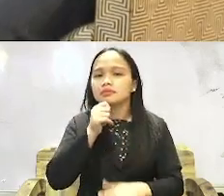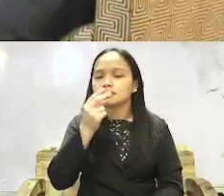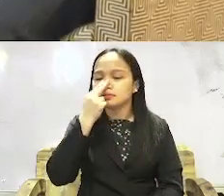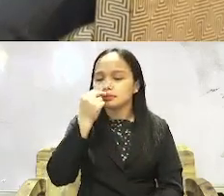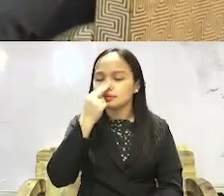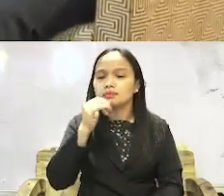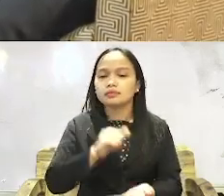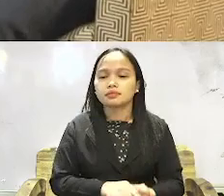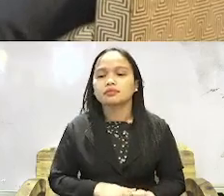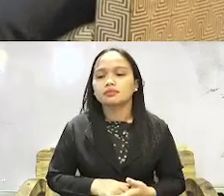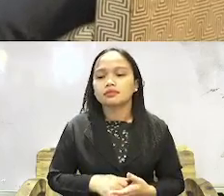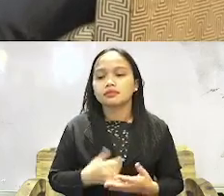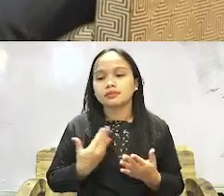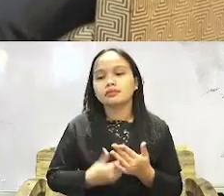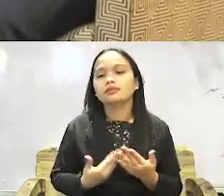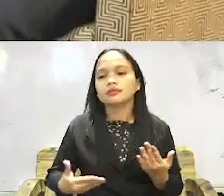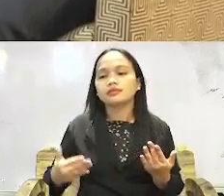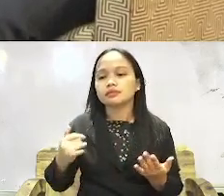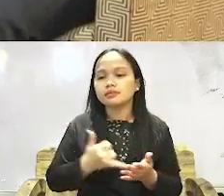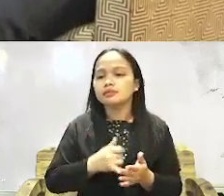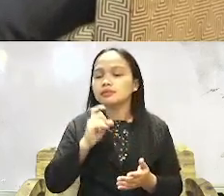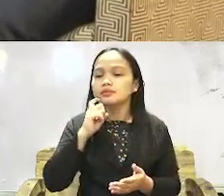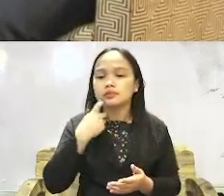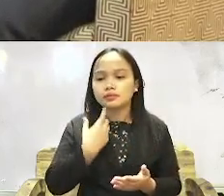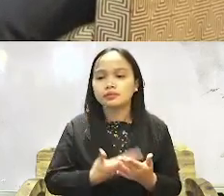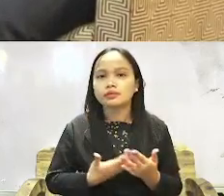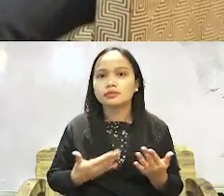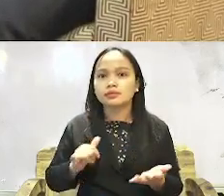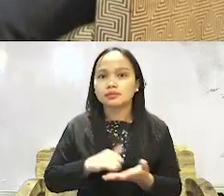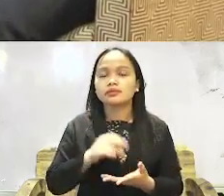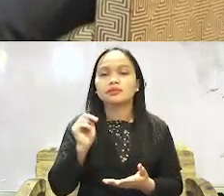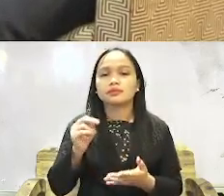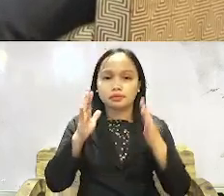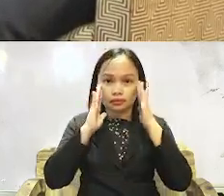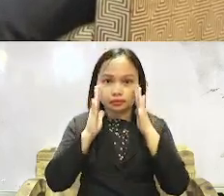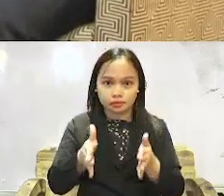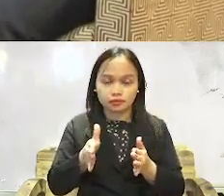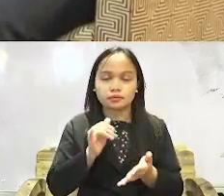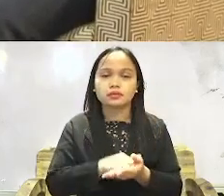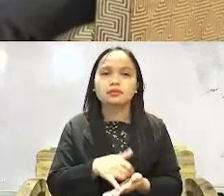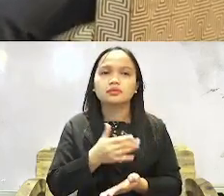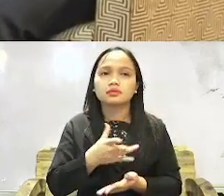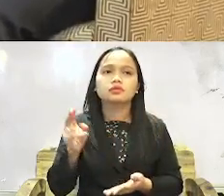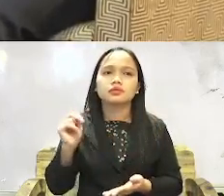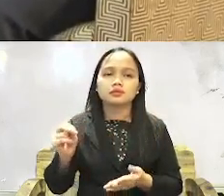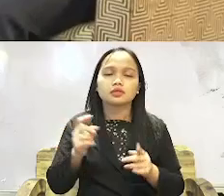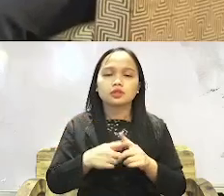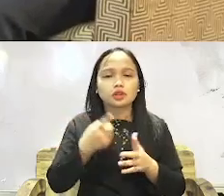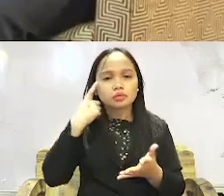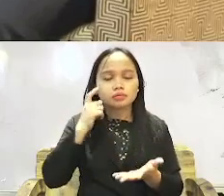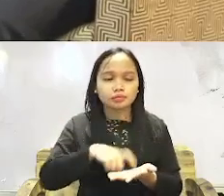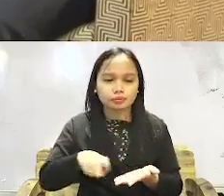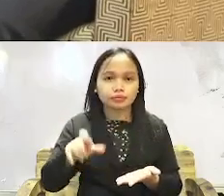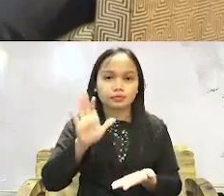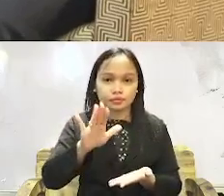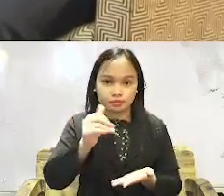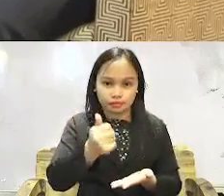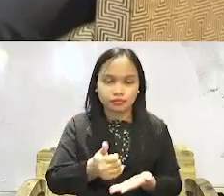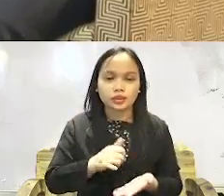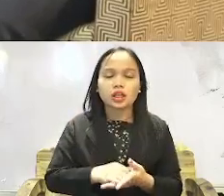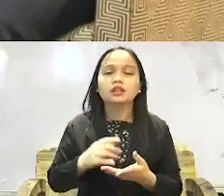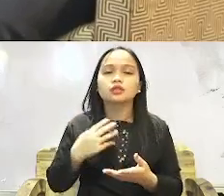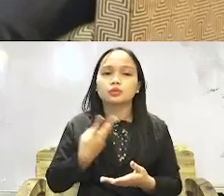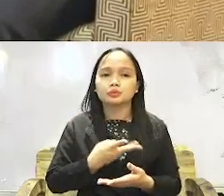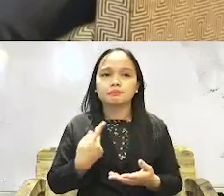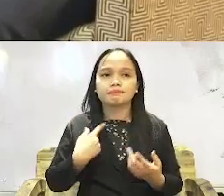na to. Seryoso itong bagay na ito, kailangan nyo pagtuunan ng pansin at dapat na i-check nyo na mismo habang may pagkakataon pa